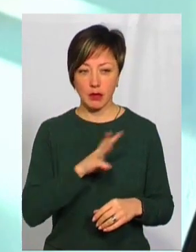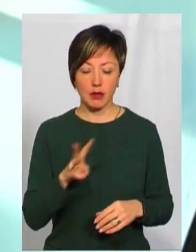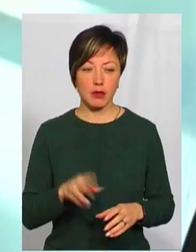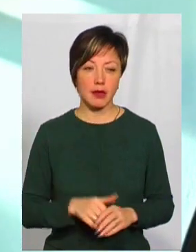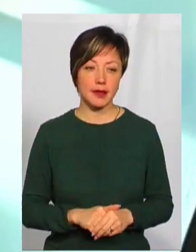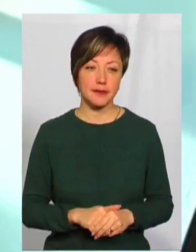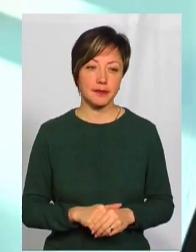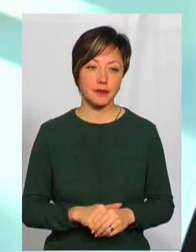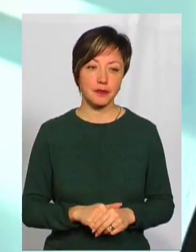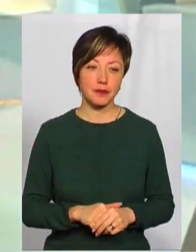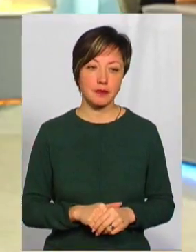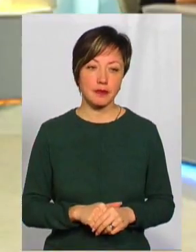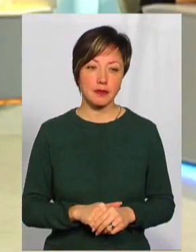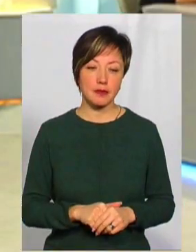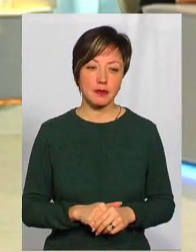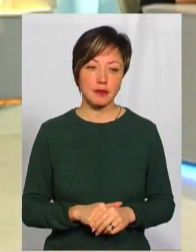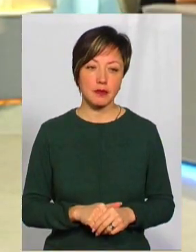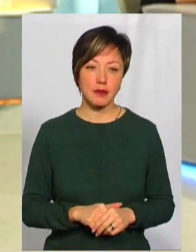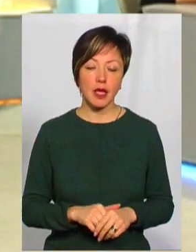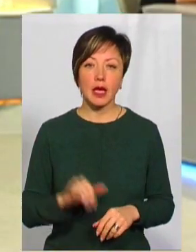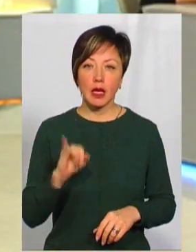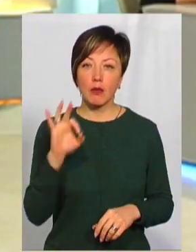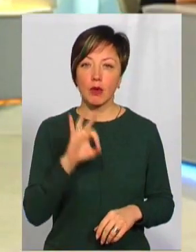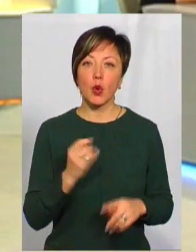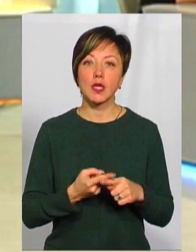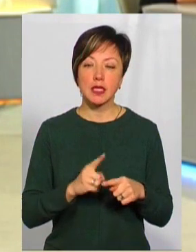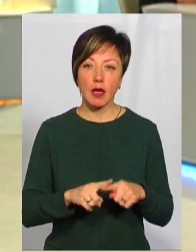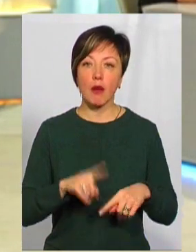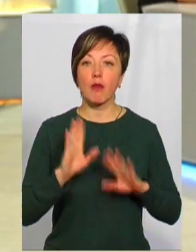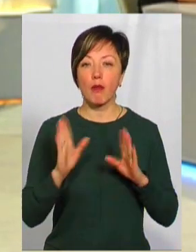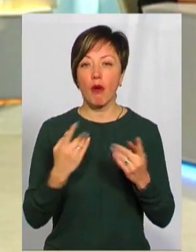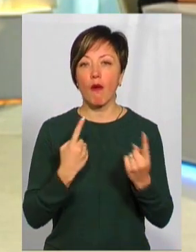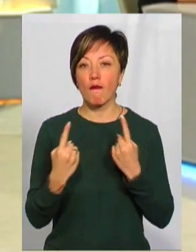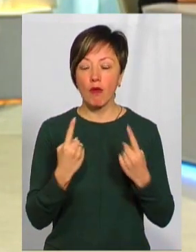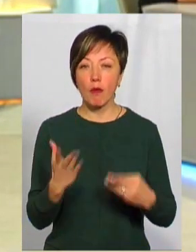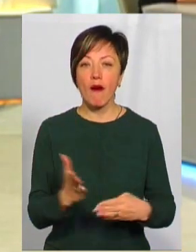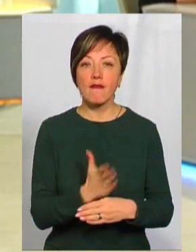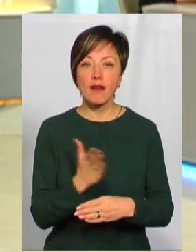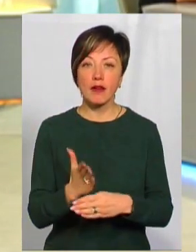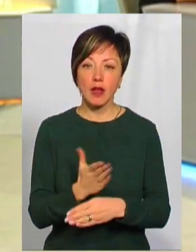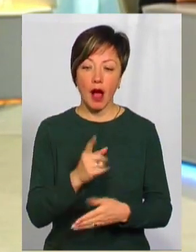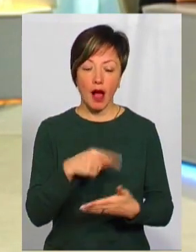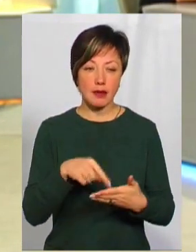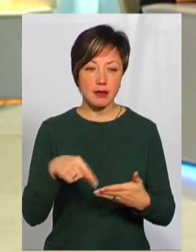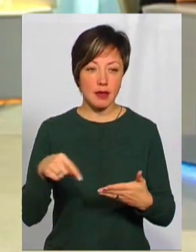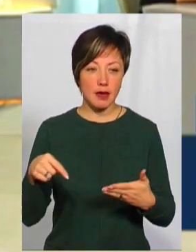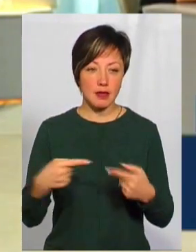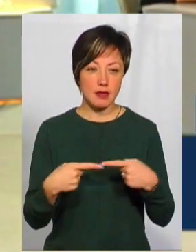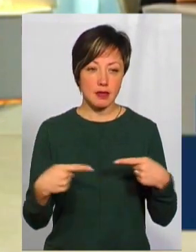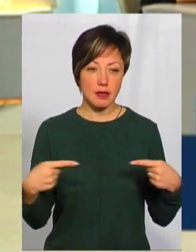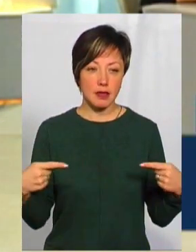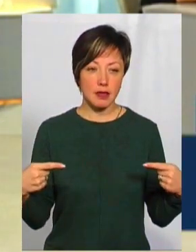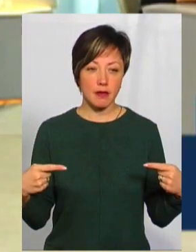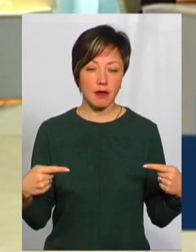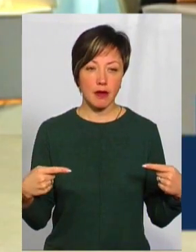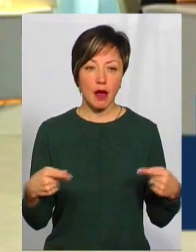платі. Ну, і про це ще поговоримо. Пані Надія, виготовлення канцелярських оцих